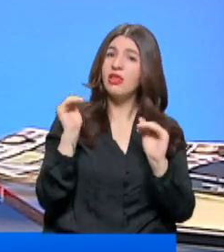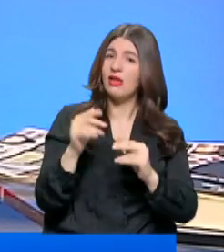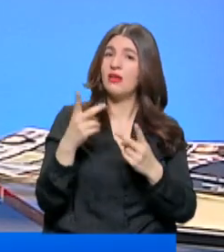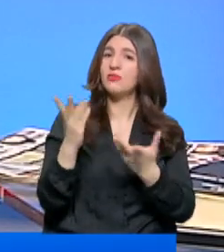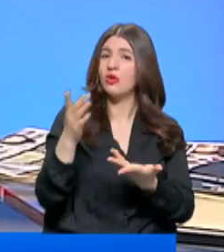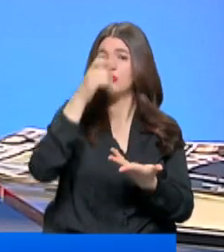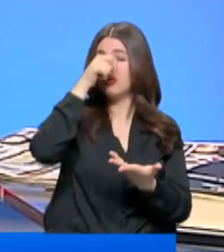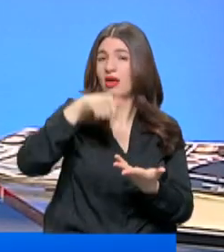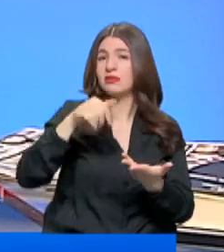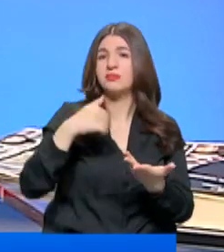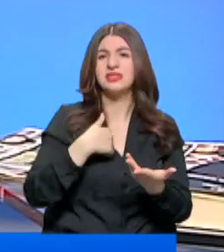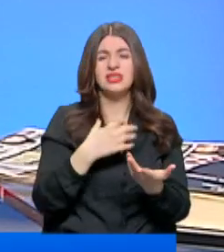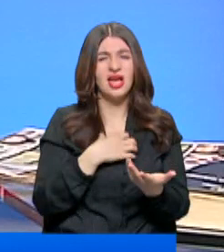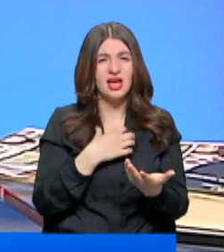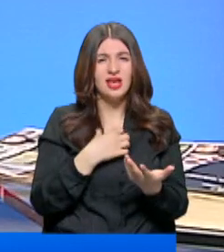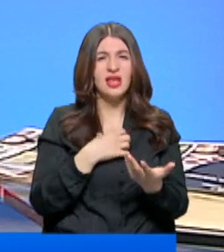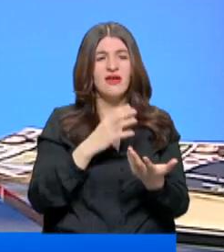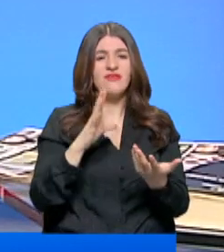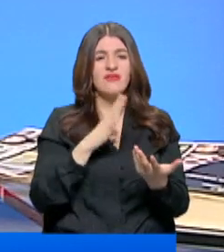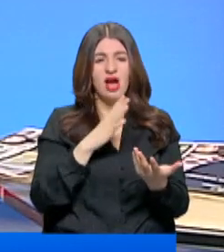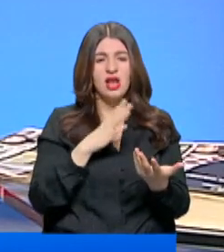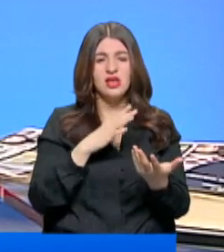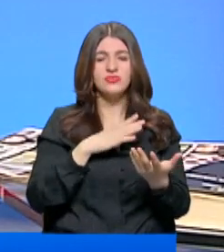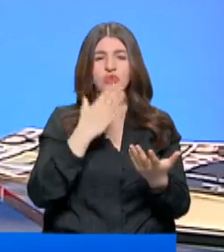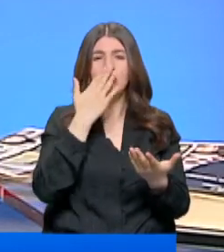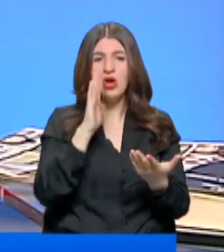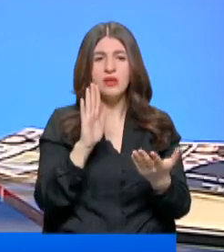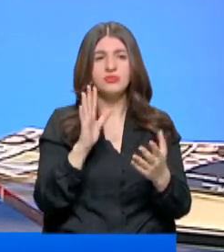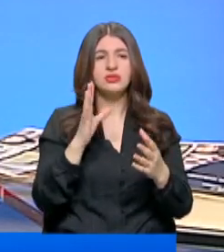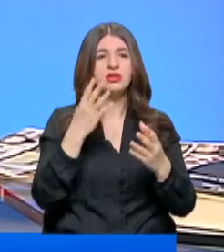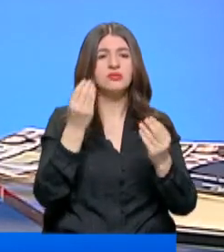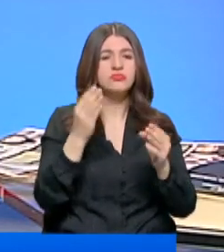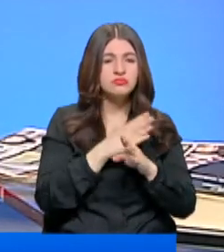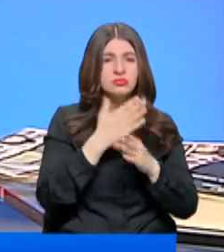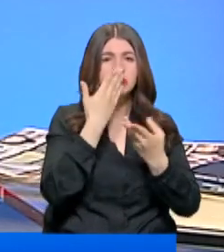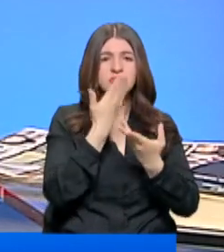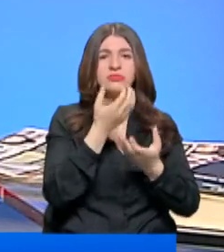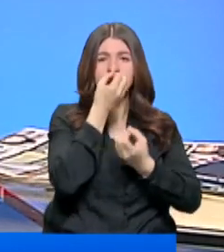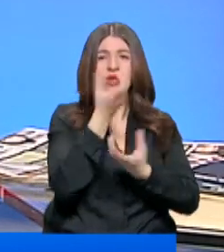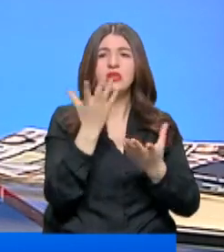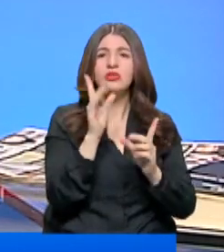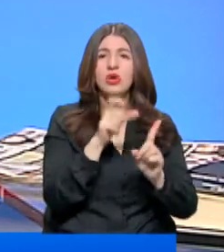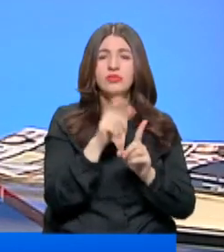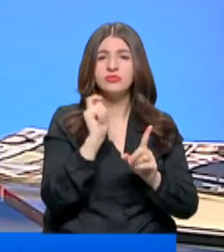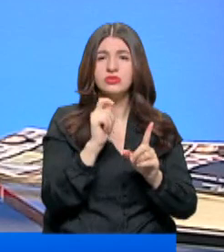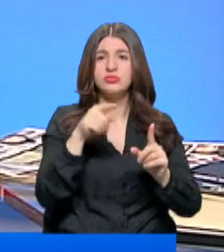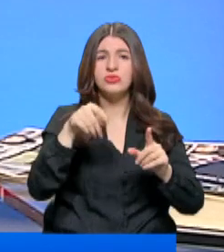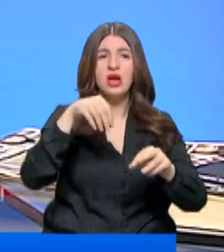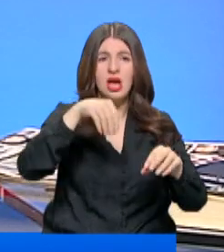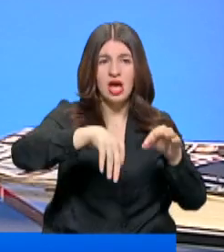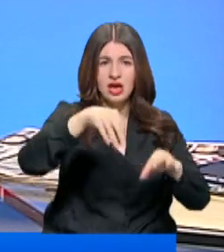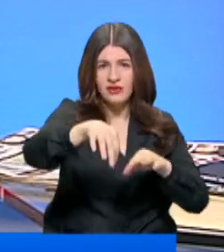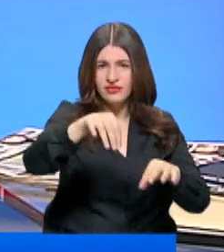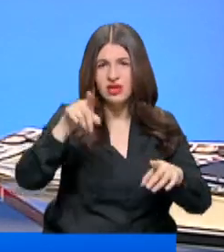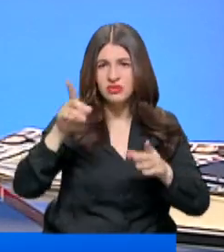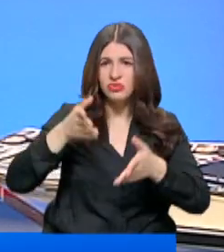gelebiliyor ülkemizde ise bu varlığımızı tabi atımızı doğamızı nasıl koruyacağız refüjlere ettiğimiz o